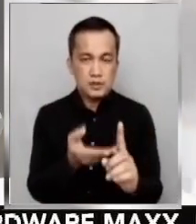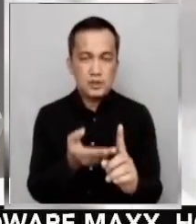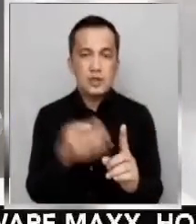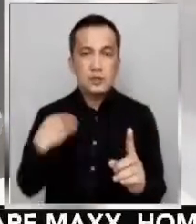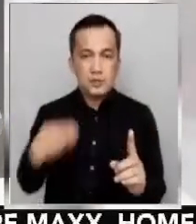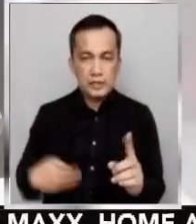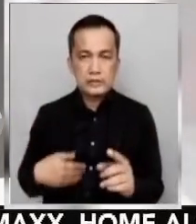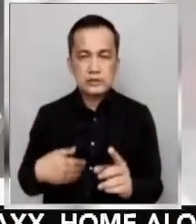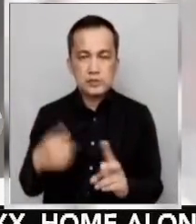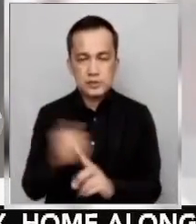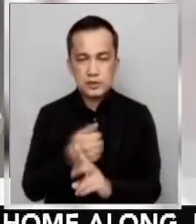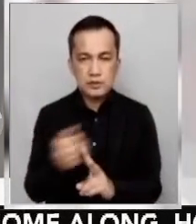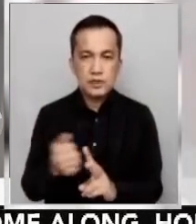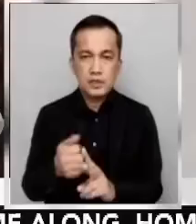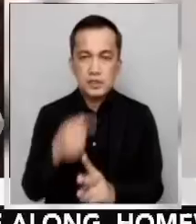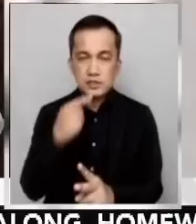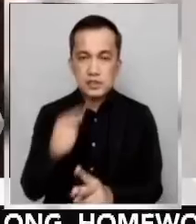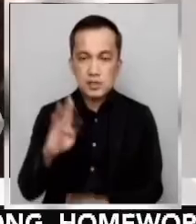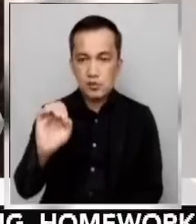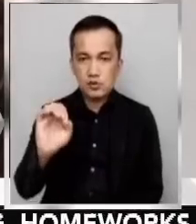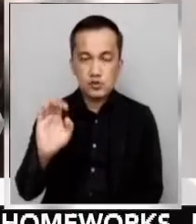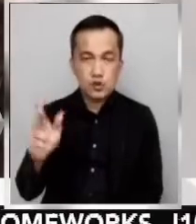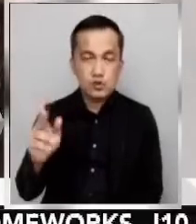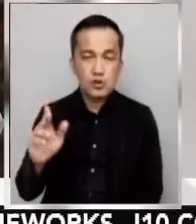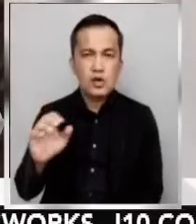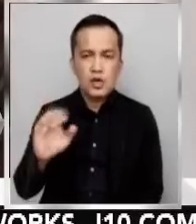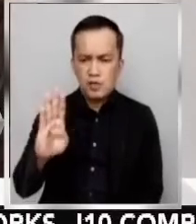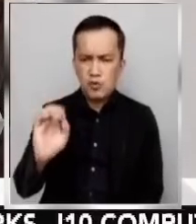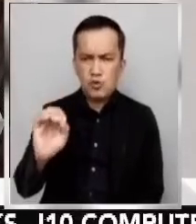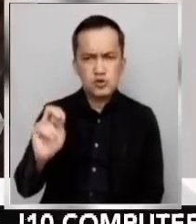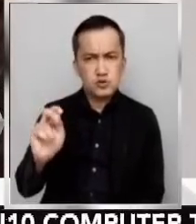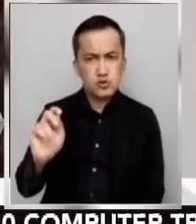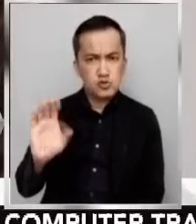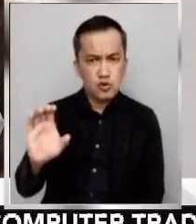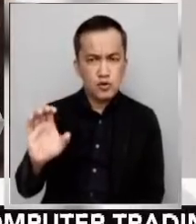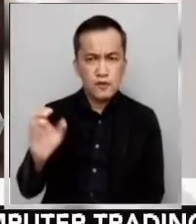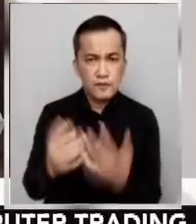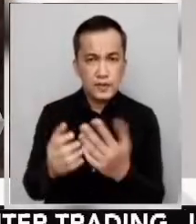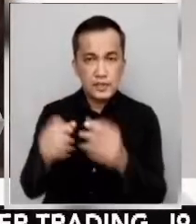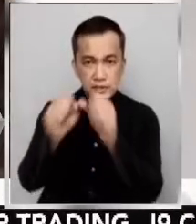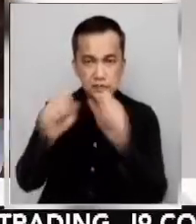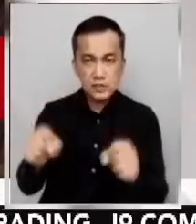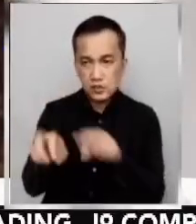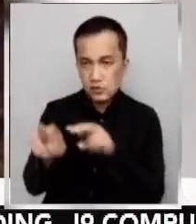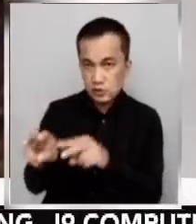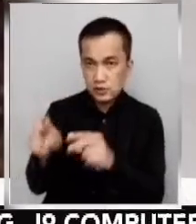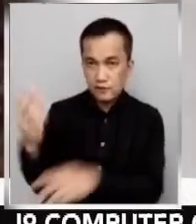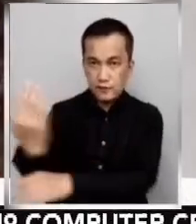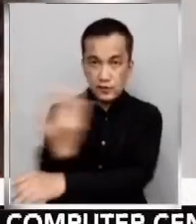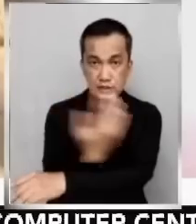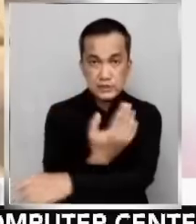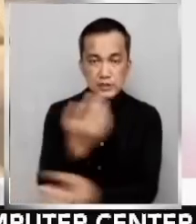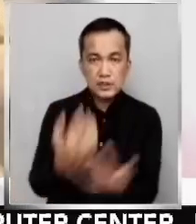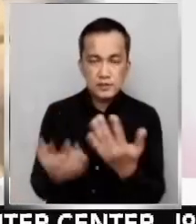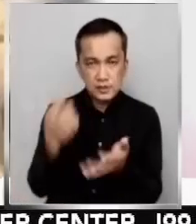Ayon sa Bocod Fire Station, patuloy ang pag-apula at monitoring sa mga forest fire na iniimbestigahan pa ang